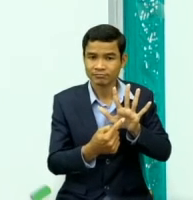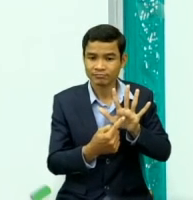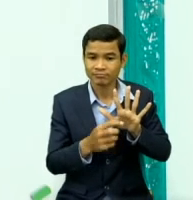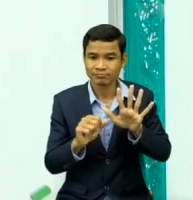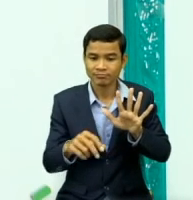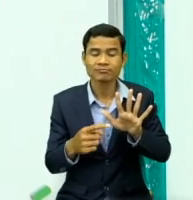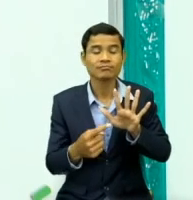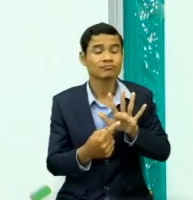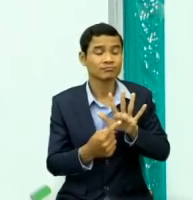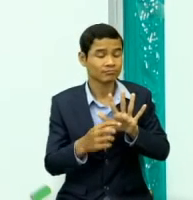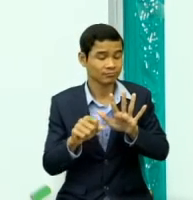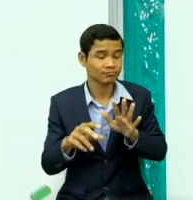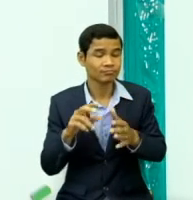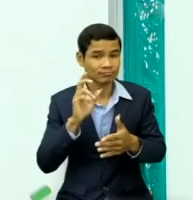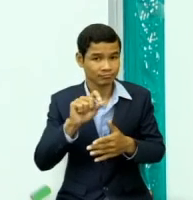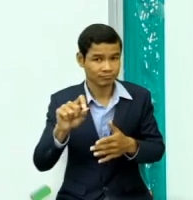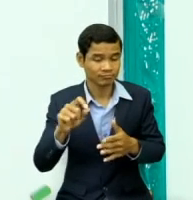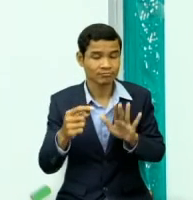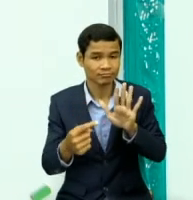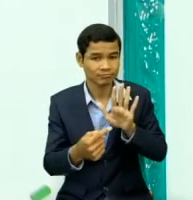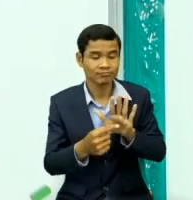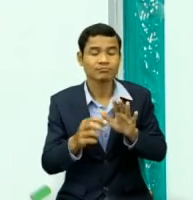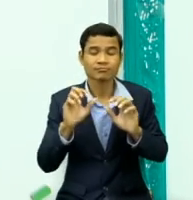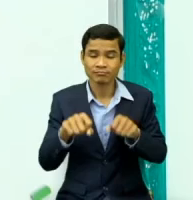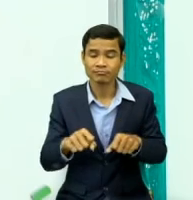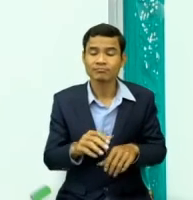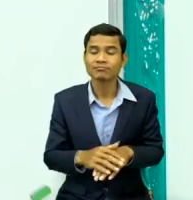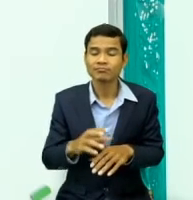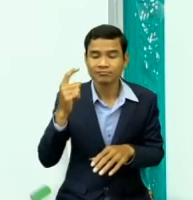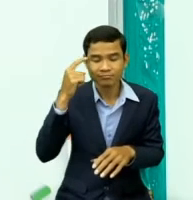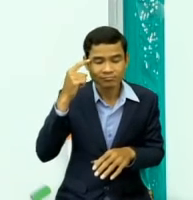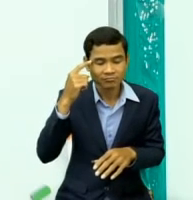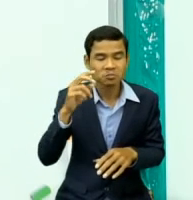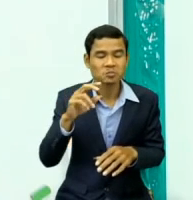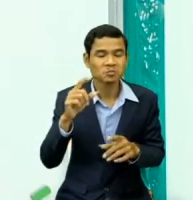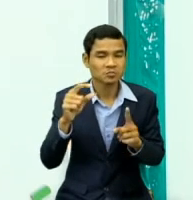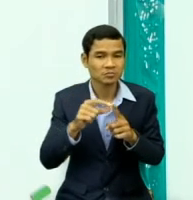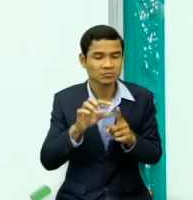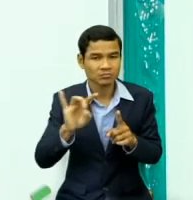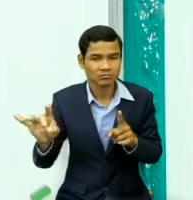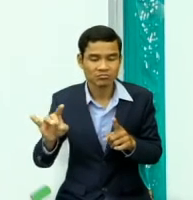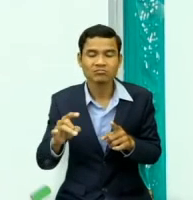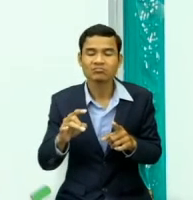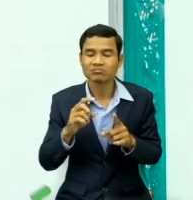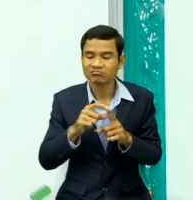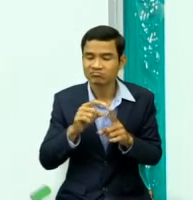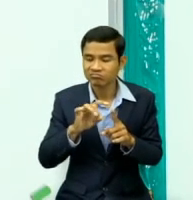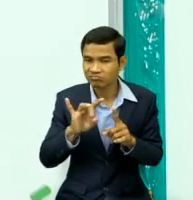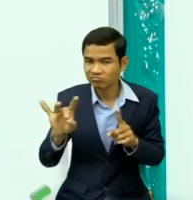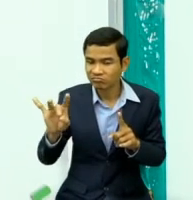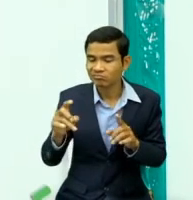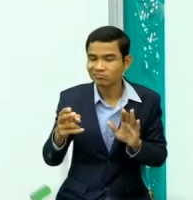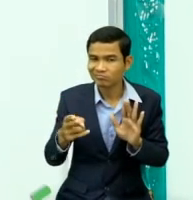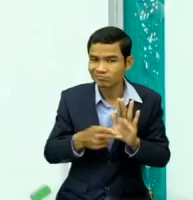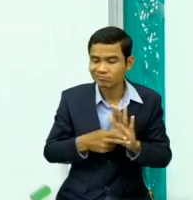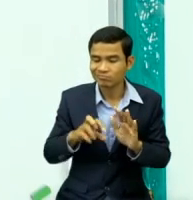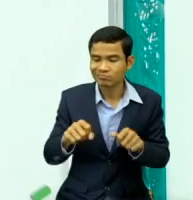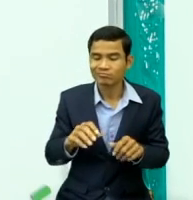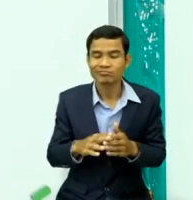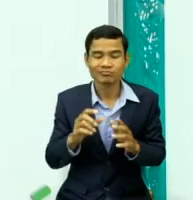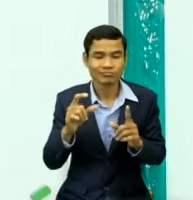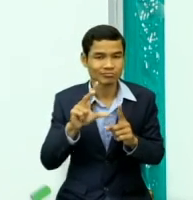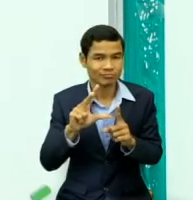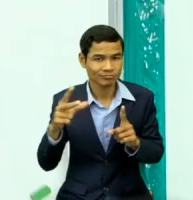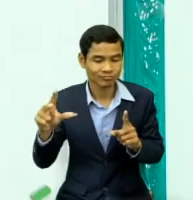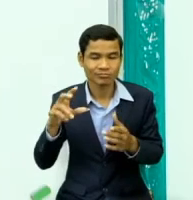dân đặt sở nhà lấy tù trà nập bấy bên chạy thạp xuyên nít cứ dân rung ốc bên chạy thá trà clean